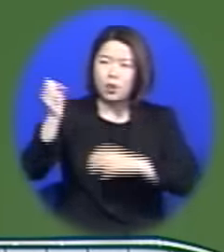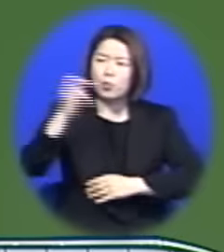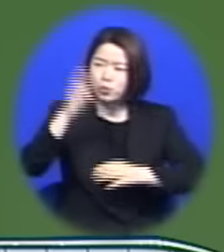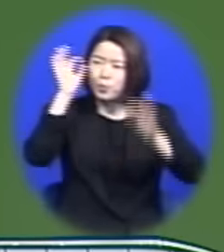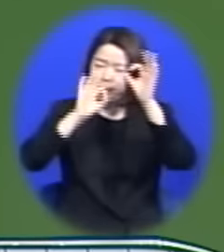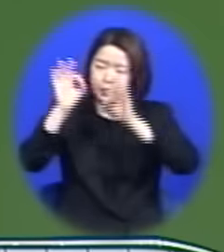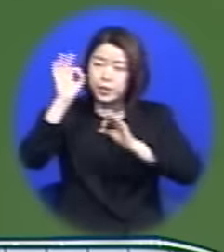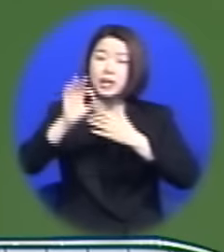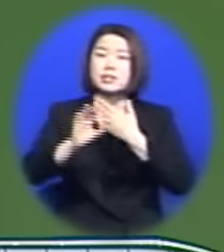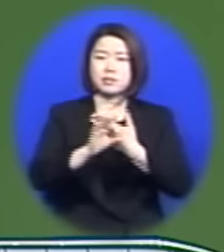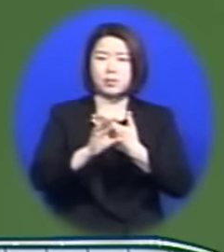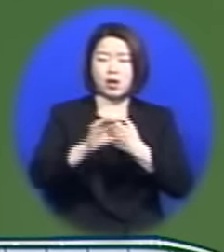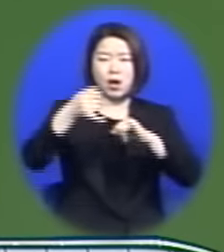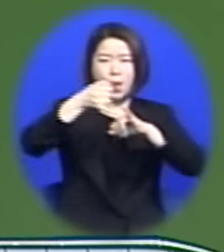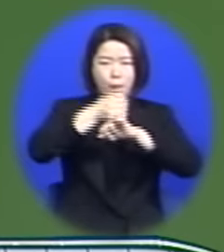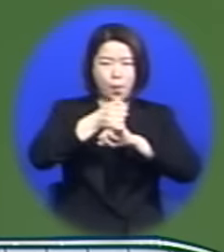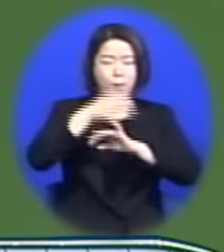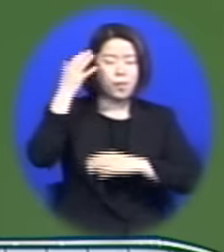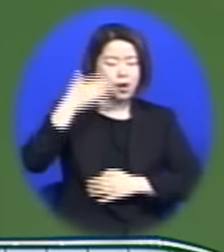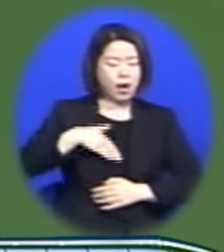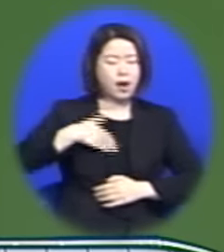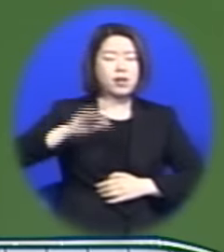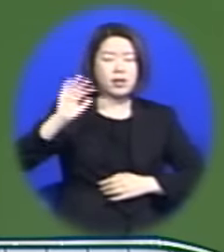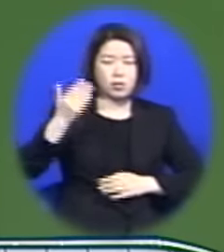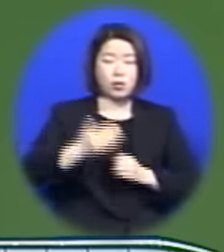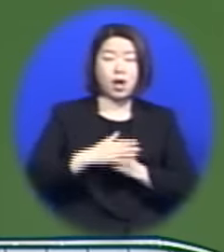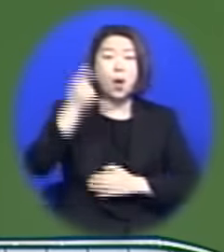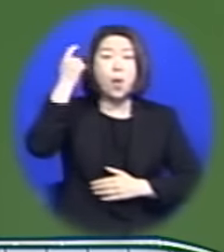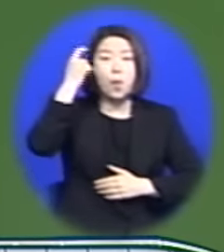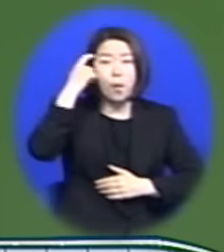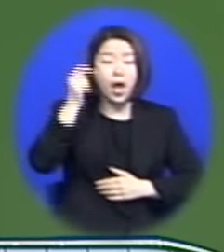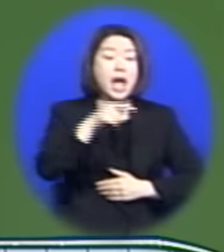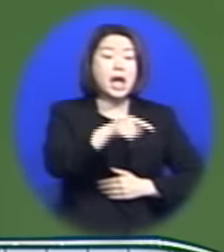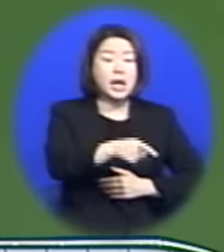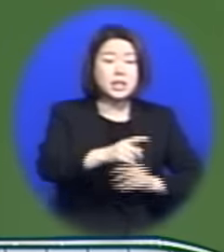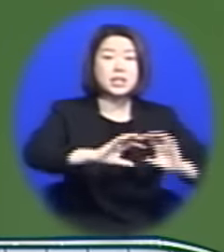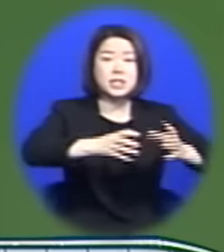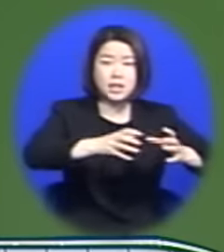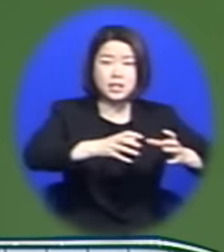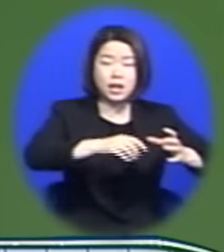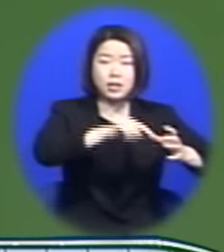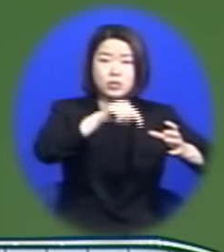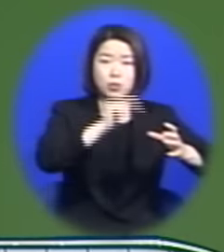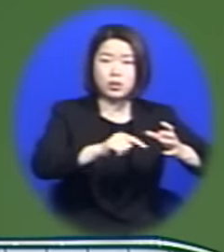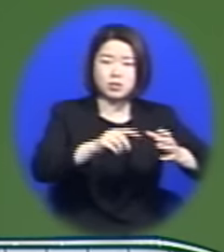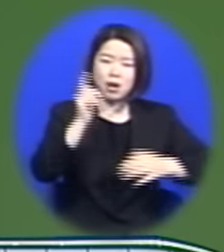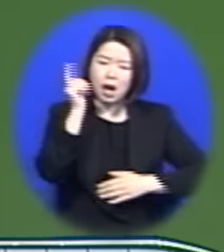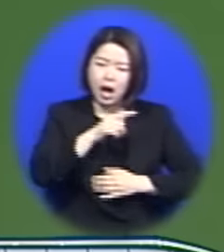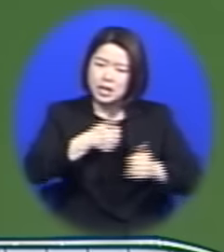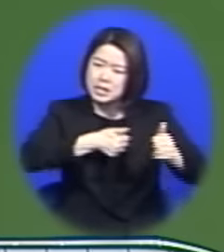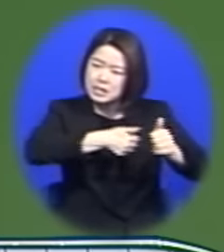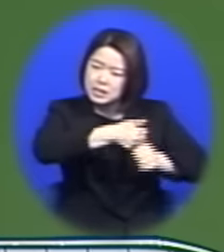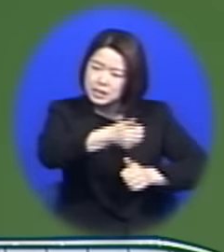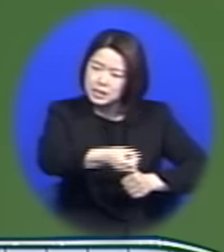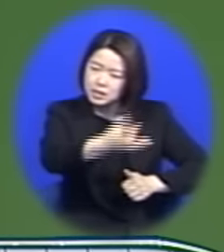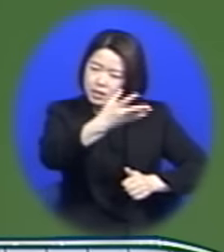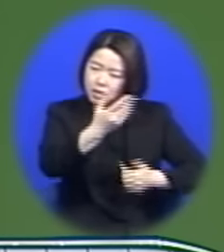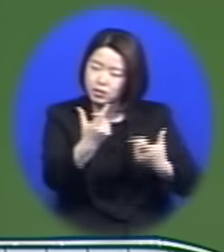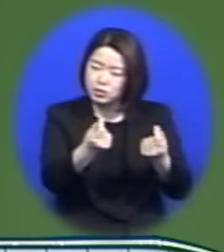찾으면 반드시 알게 됩니다 왜이 세상에서 악이 승리하는 것처럼